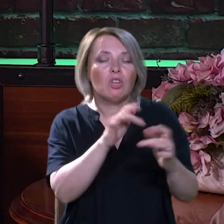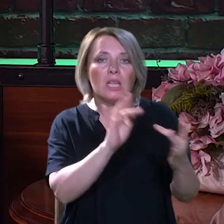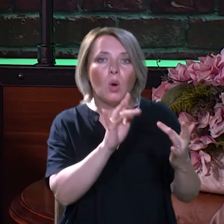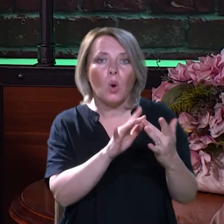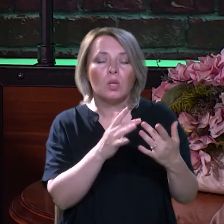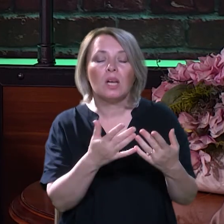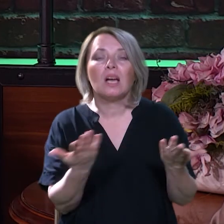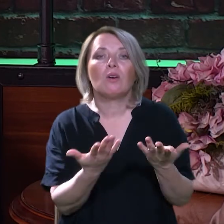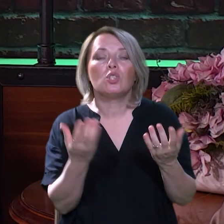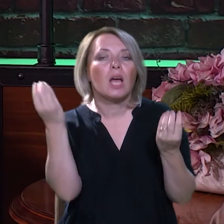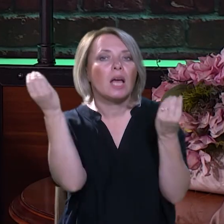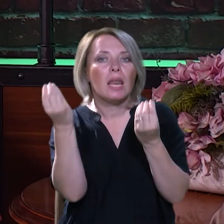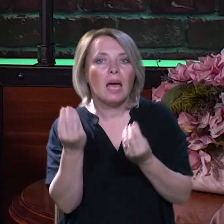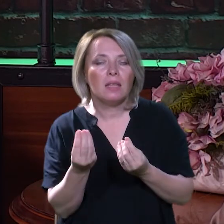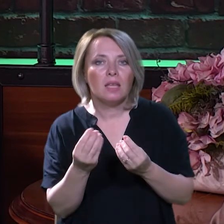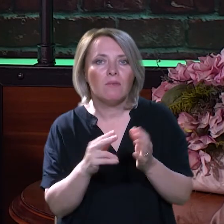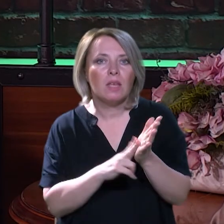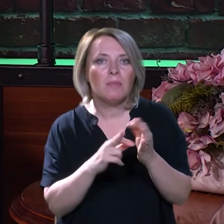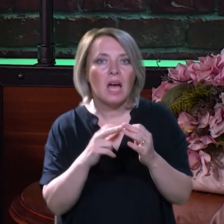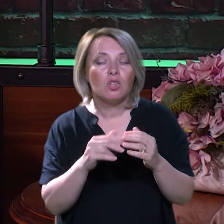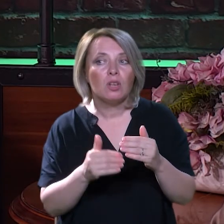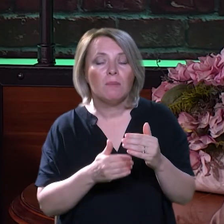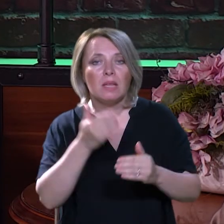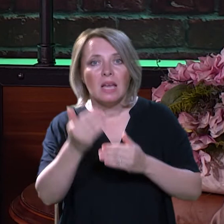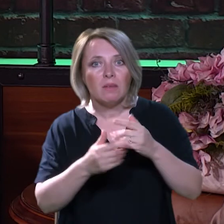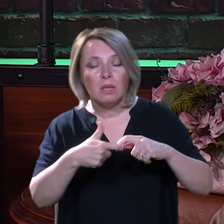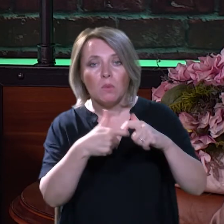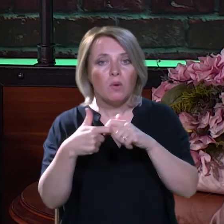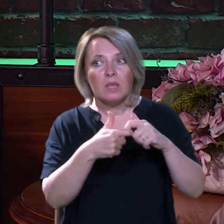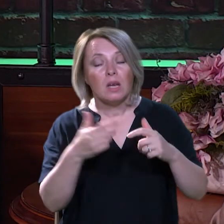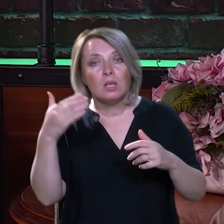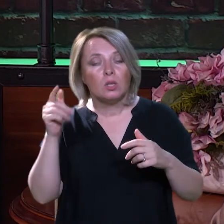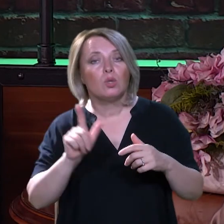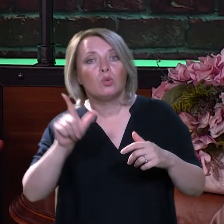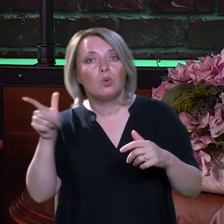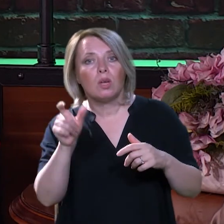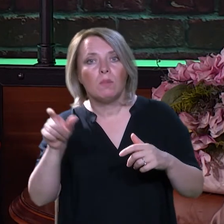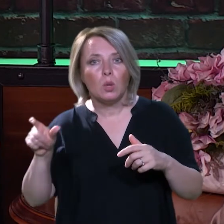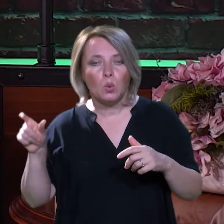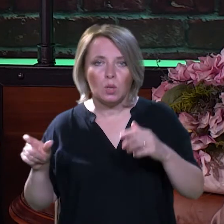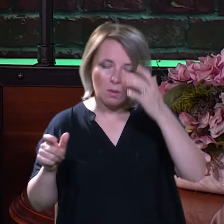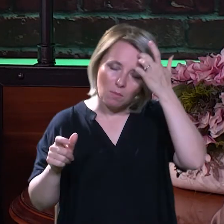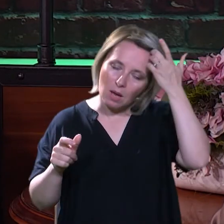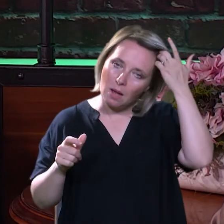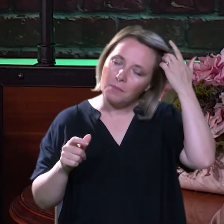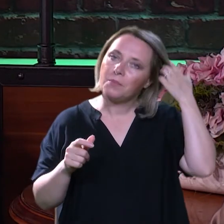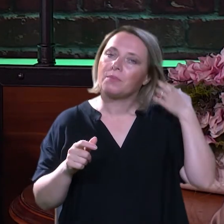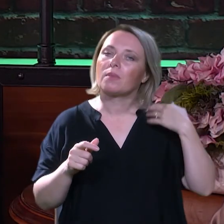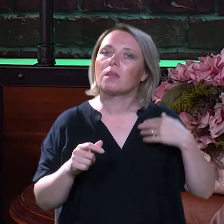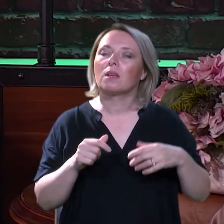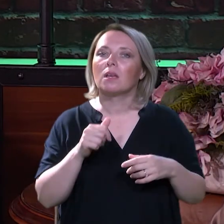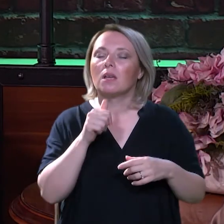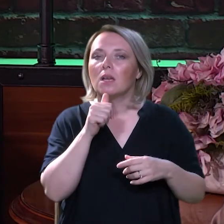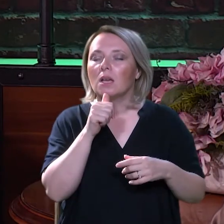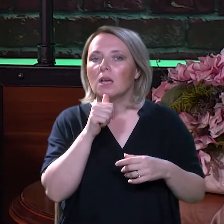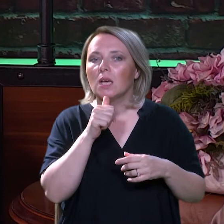će kreativnim načinima i dalje biti povezani s drugim ljudima. I sad ljudi koji su i prije bili u nekoj teškoći su rekli